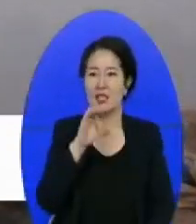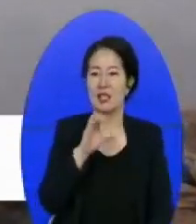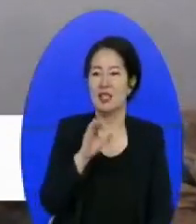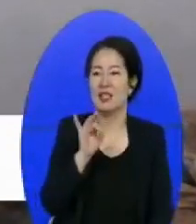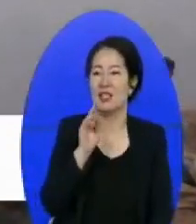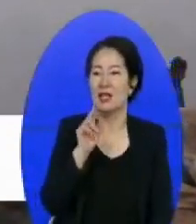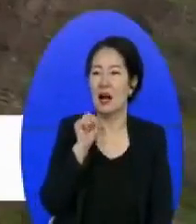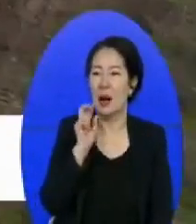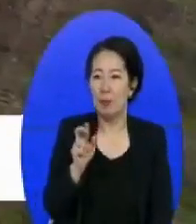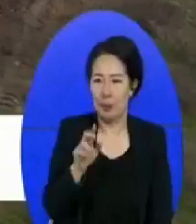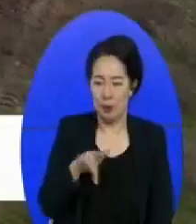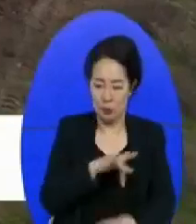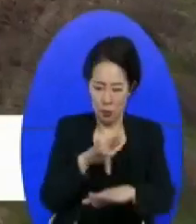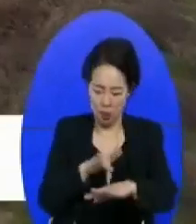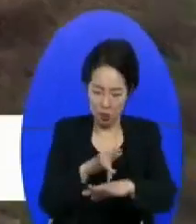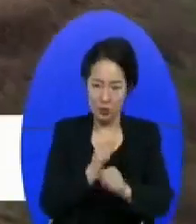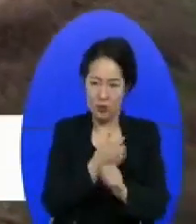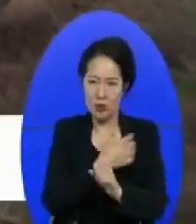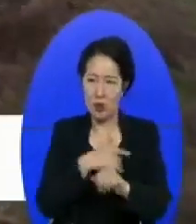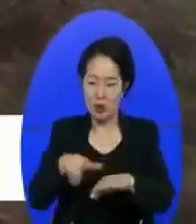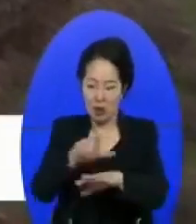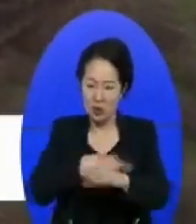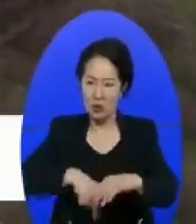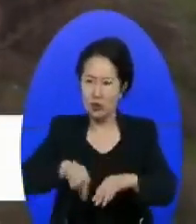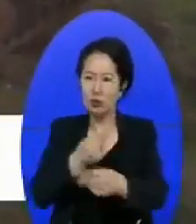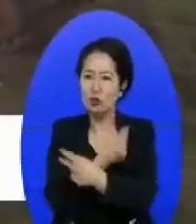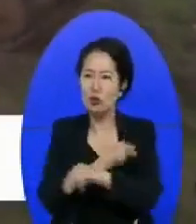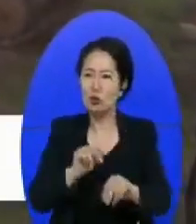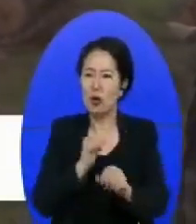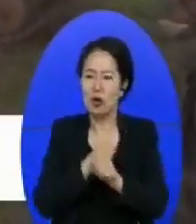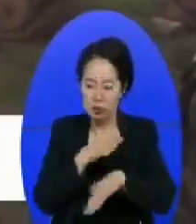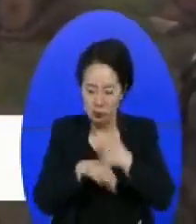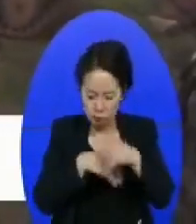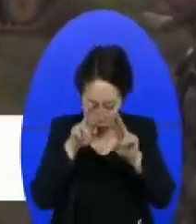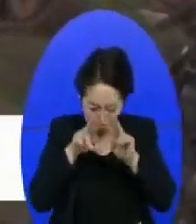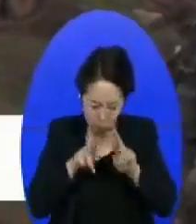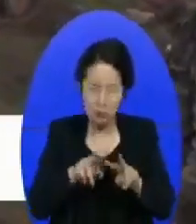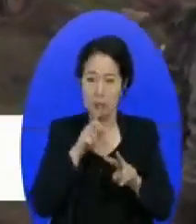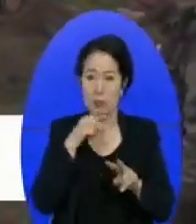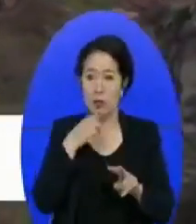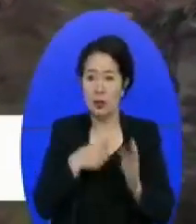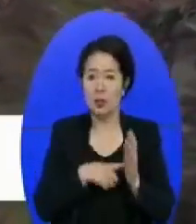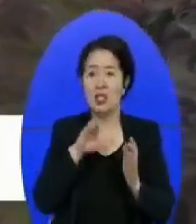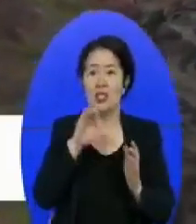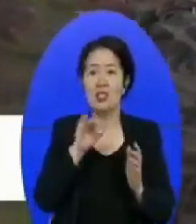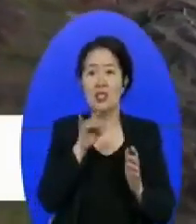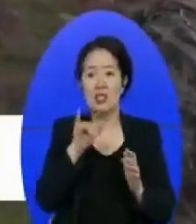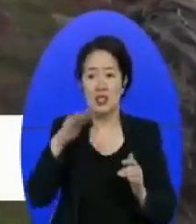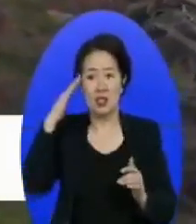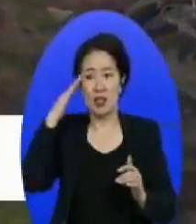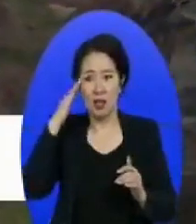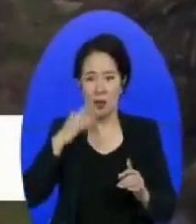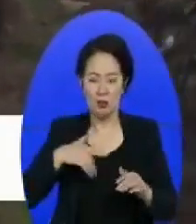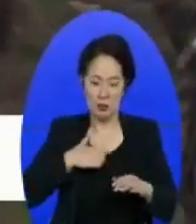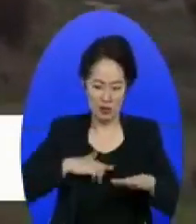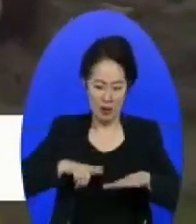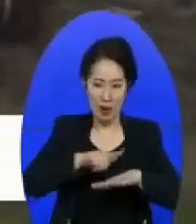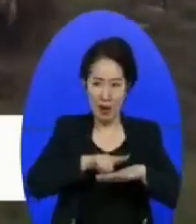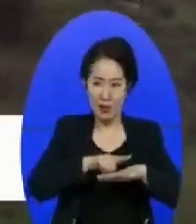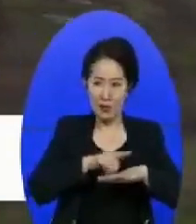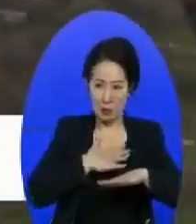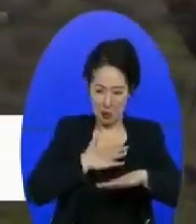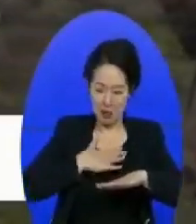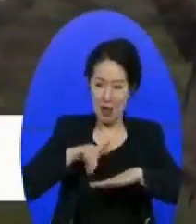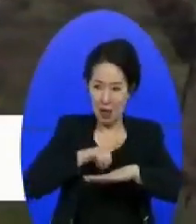хотыг хяналтандаа авч тус бүсийг чөлөөлөх ажиллагааг цаашид үргэлжлүүлнэ гэдгээ мэдгдээд байна. Үүний зэрэгцээ Сирийн арми одоо газар нутагт нь Турк улс